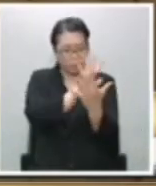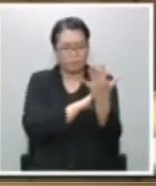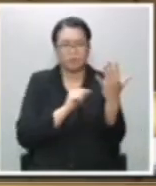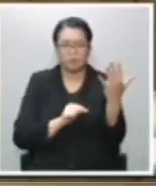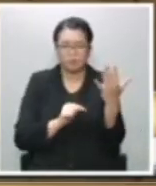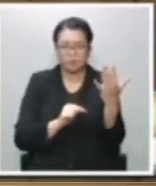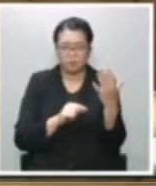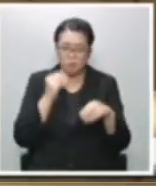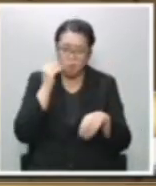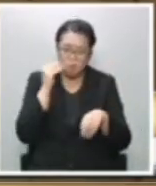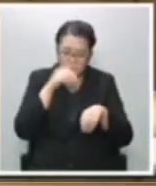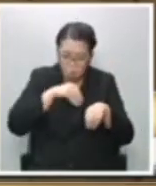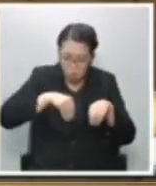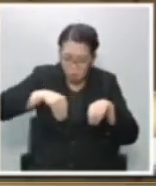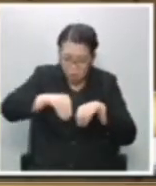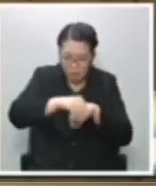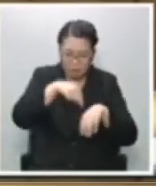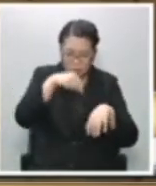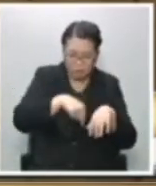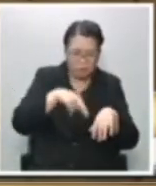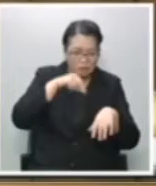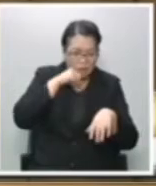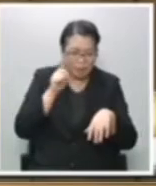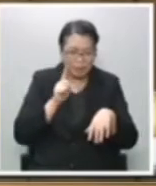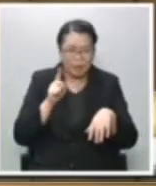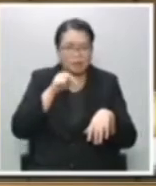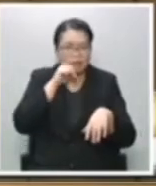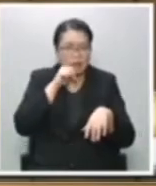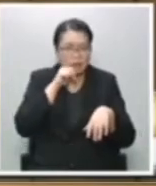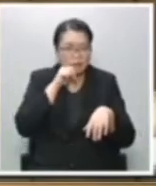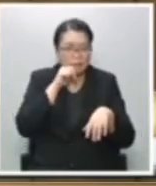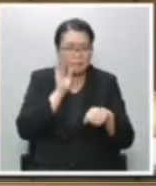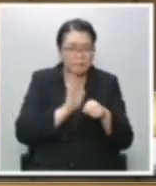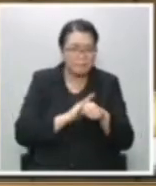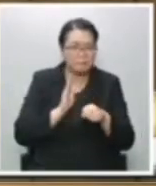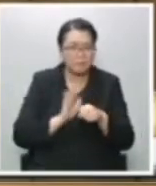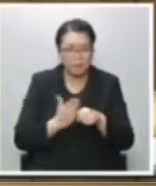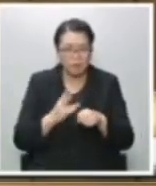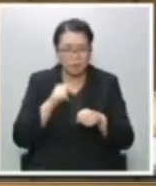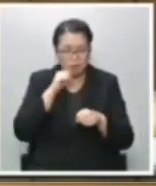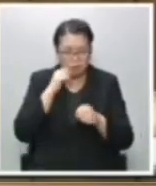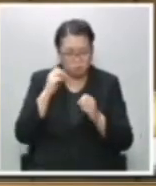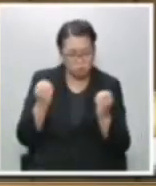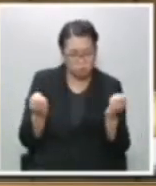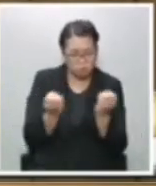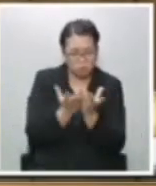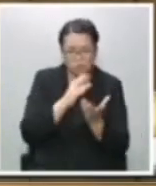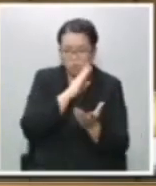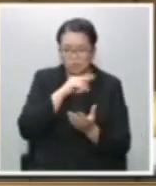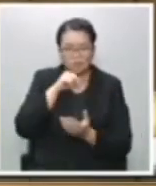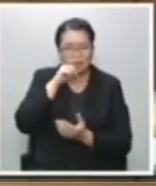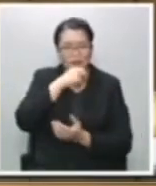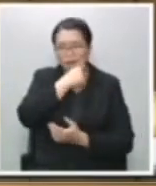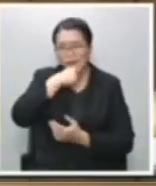มู่บ้านทั้งหมดว่าที่ใดบ้างจะมีผลกระทบจากน้ำอุปโภคบริโภ